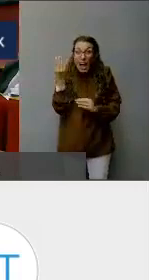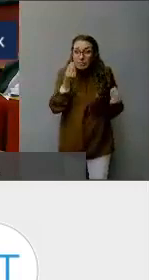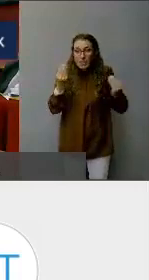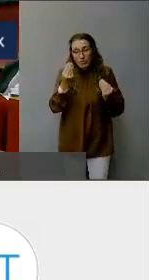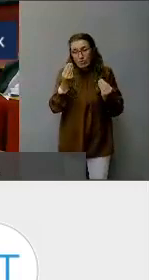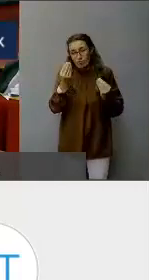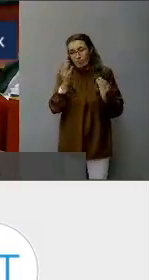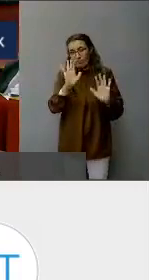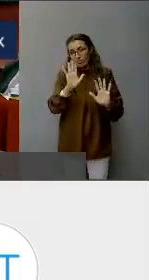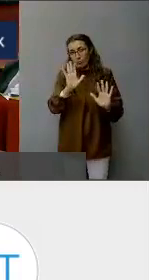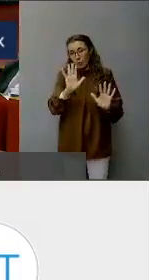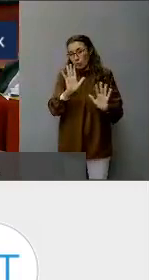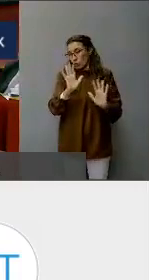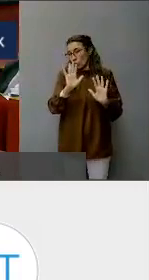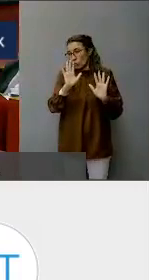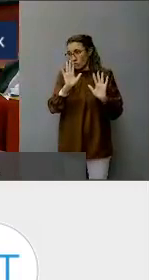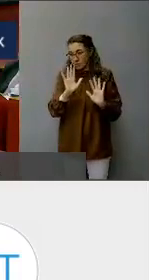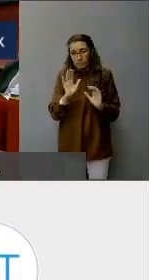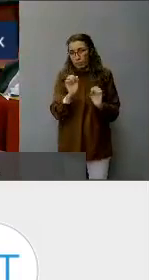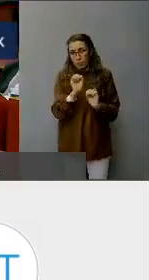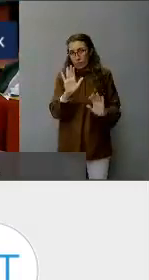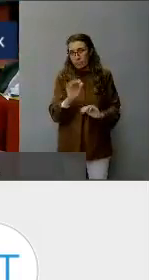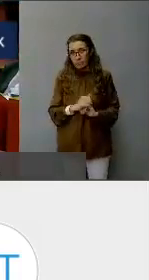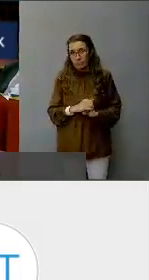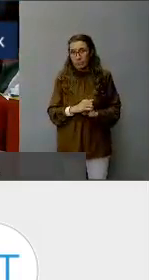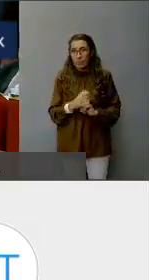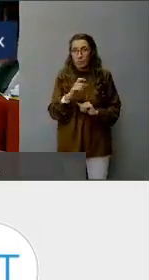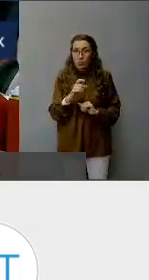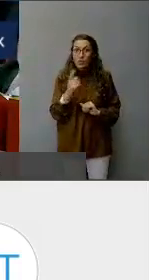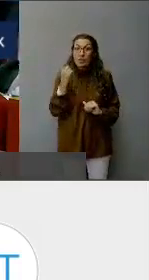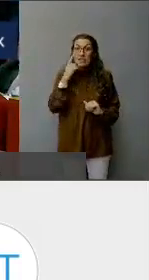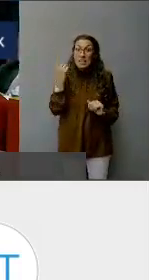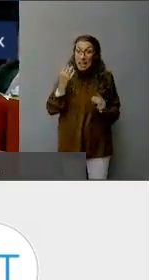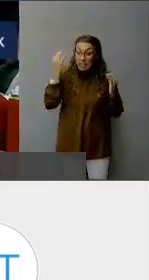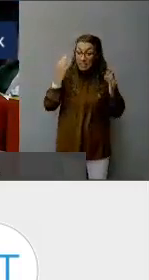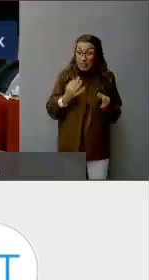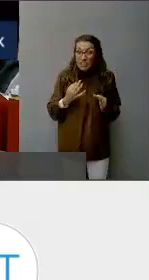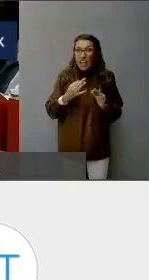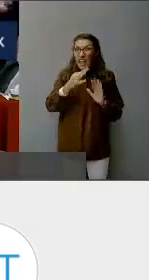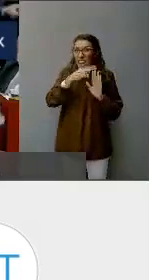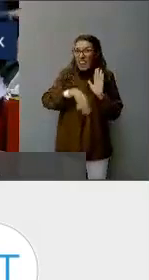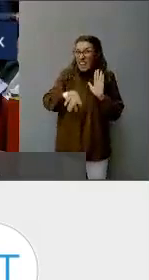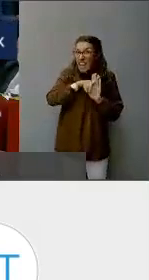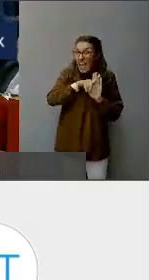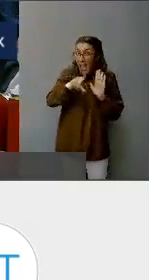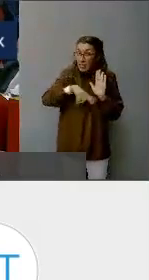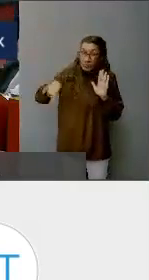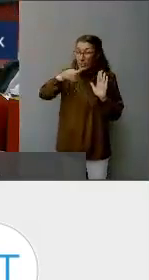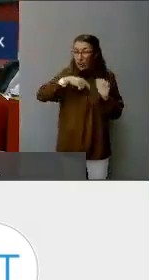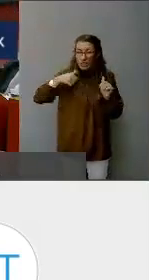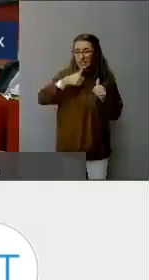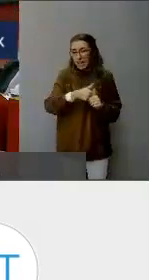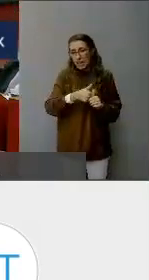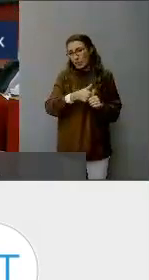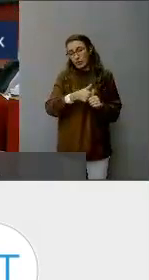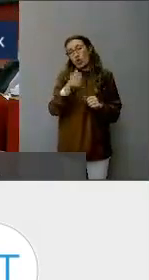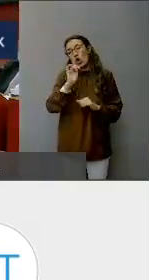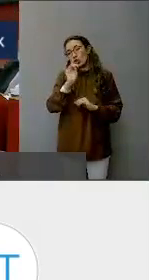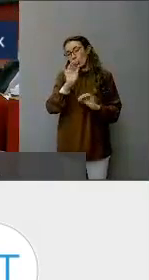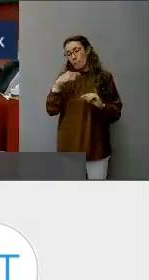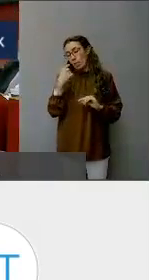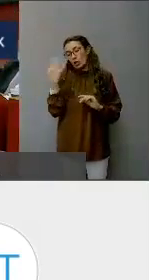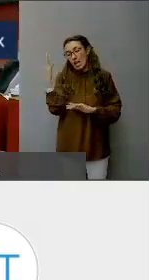mai sia mai che se facciamo quello che decide e prevede la legge si sa mai vediamo un po di alberi in